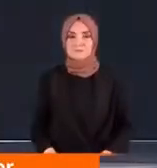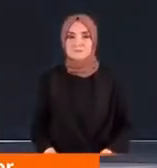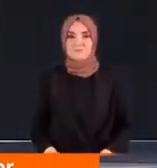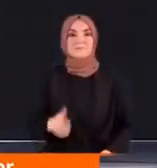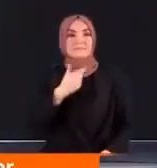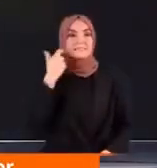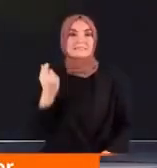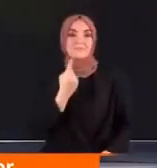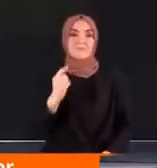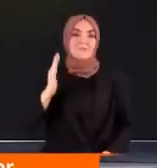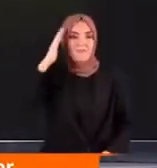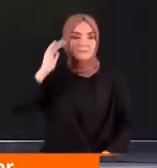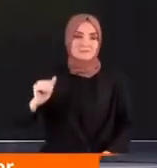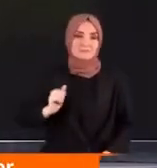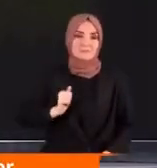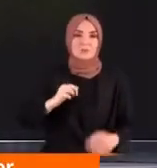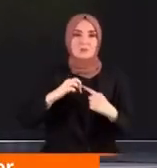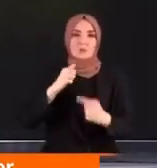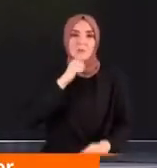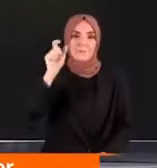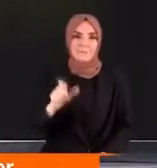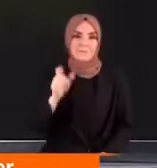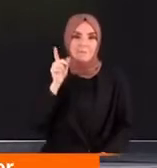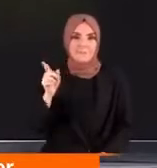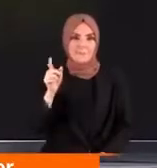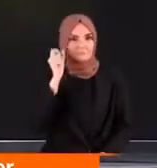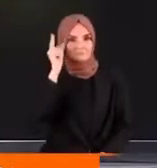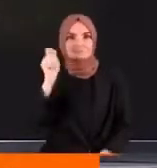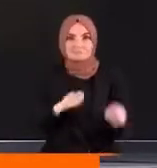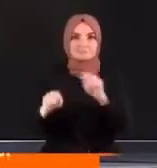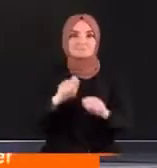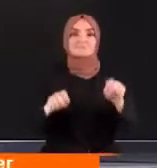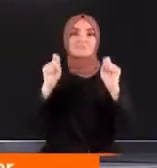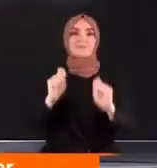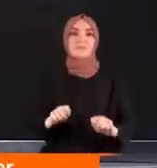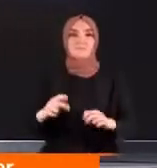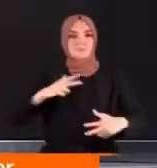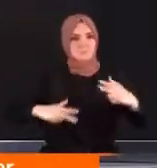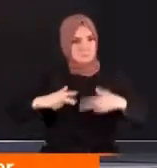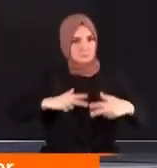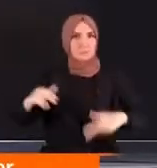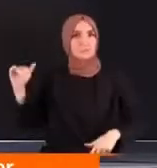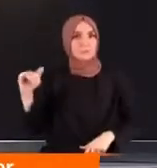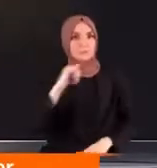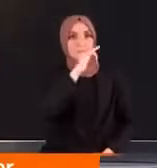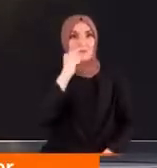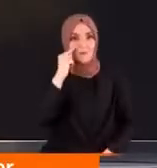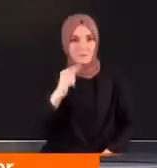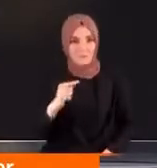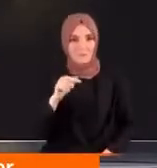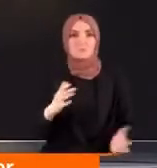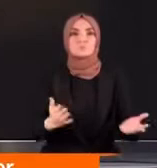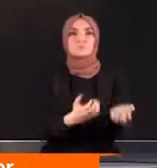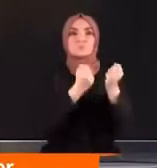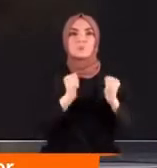Eski bir asker olan Richard Browning'in icat ettiği giyilebilir uçan kıyafet Jet Suit bu kez bir kurtarma tatbikatında